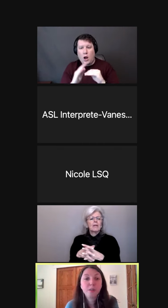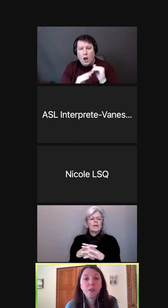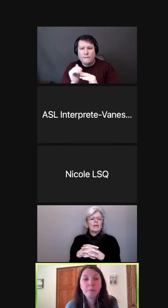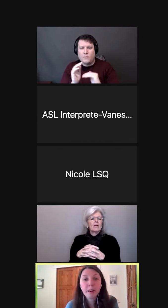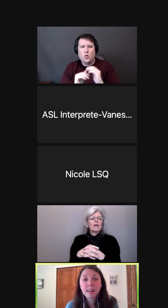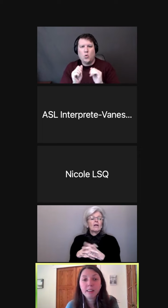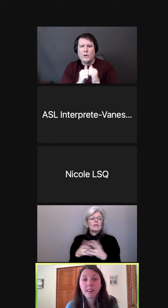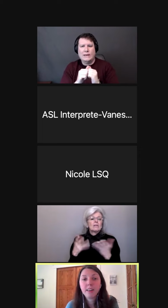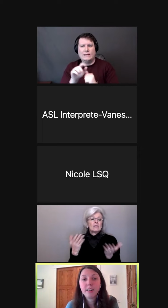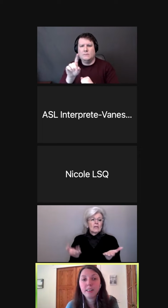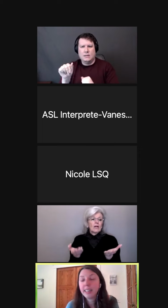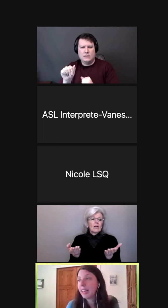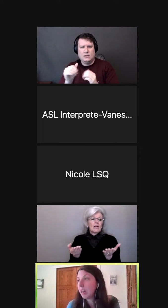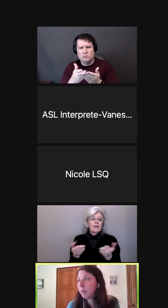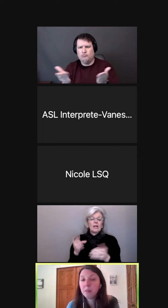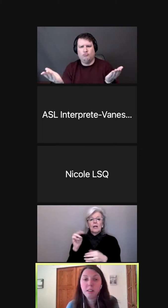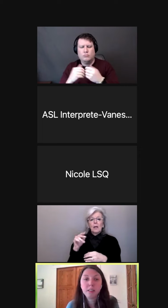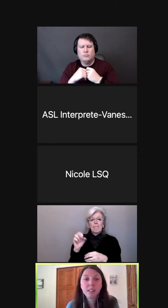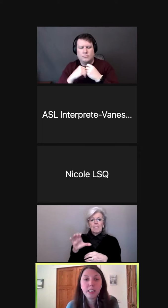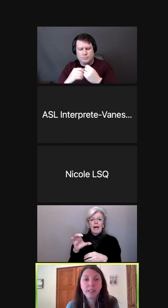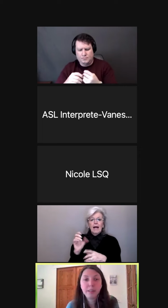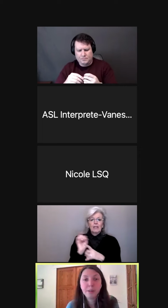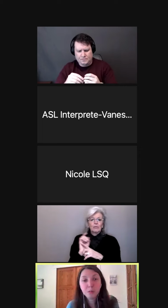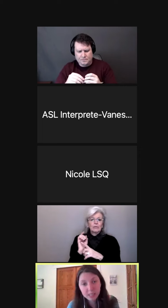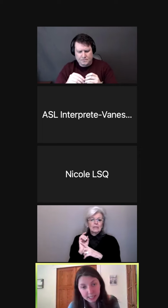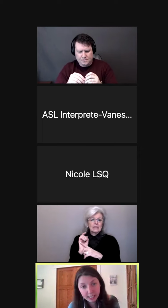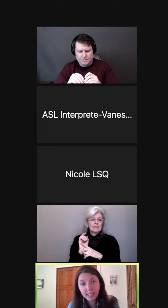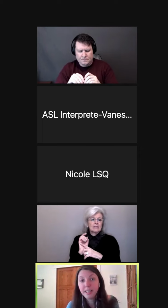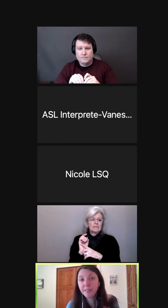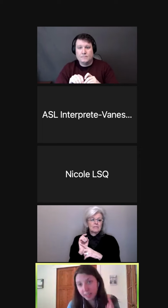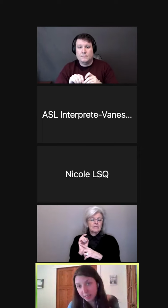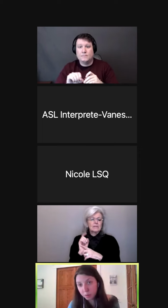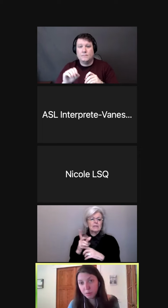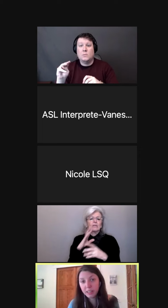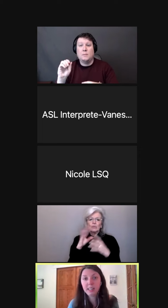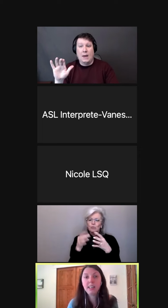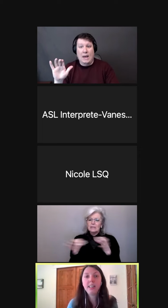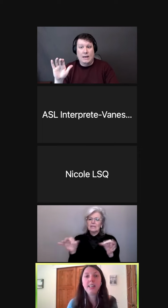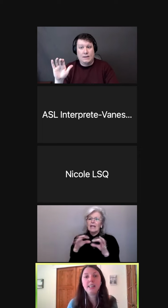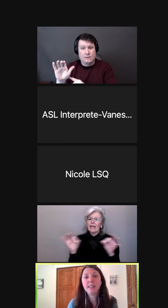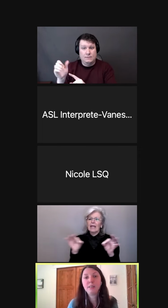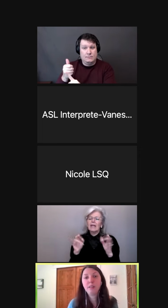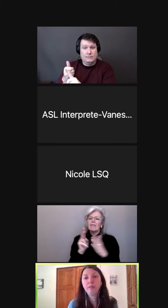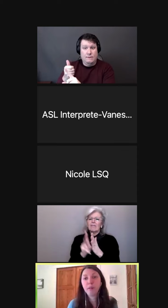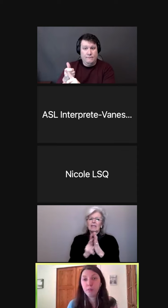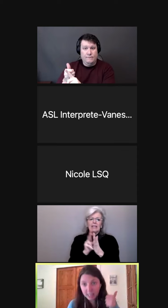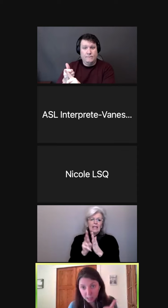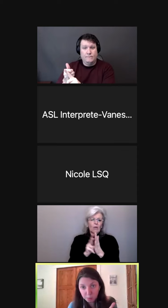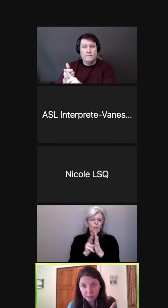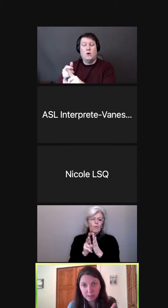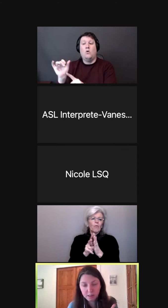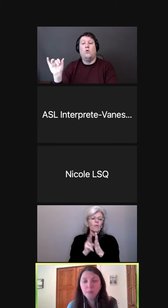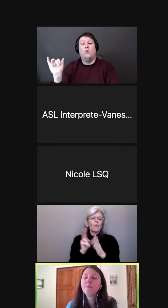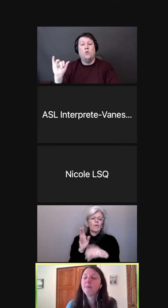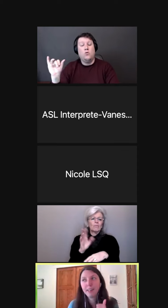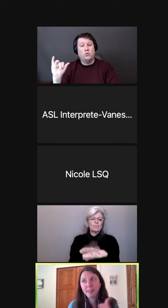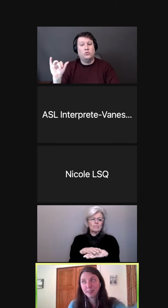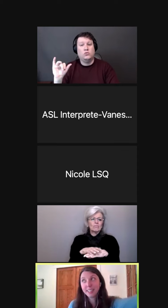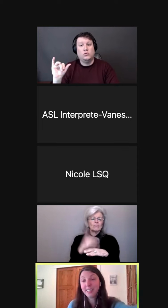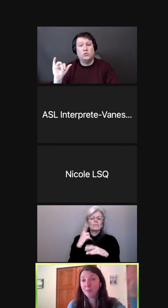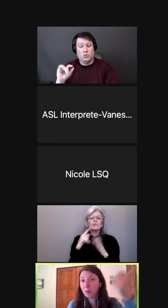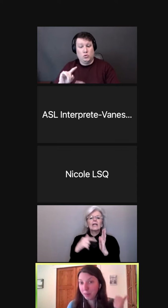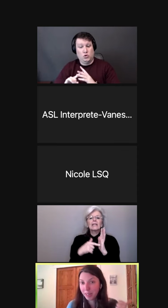Donc, le MAC a également sous-titré et vidéo décrit les œuvres d'une exposition